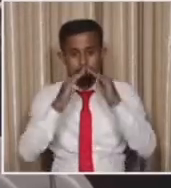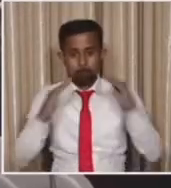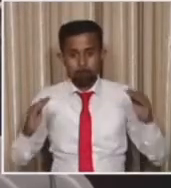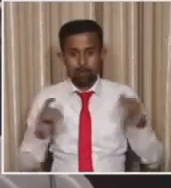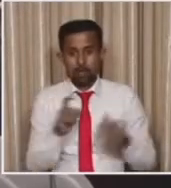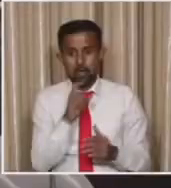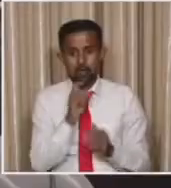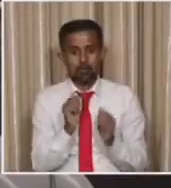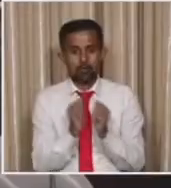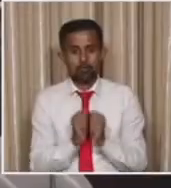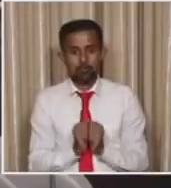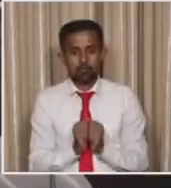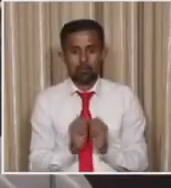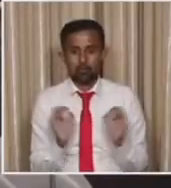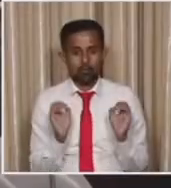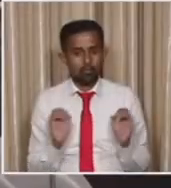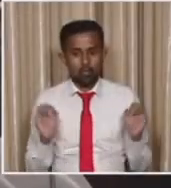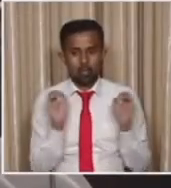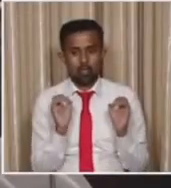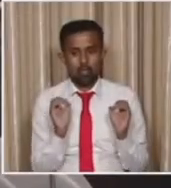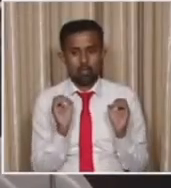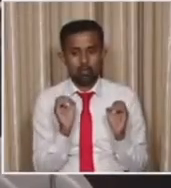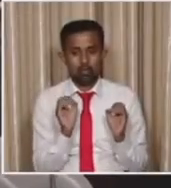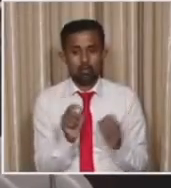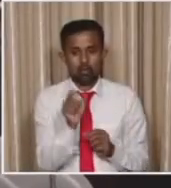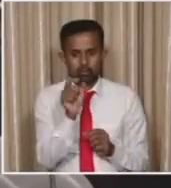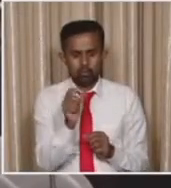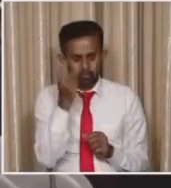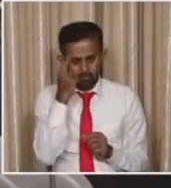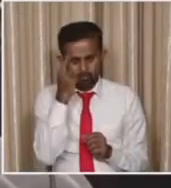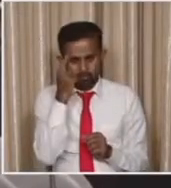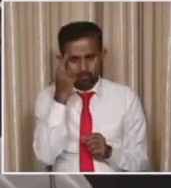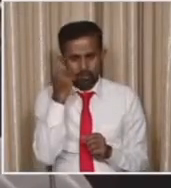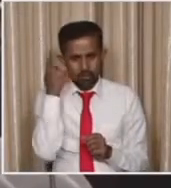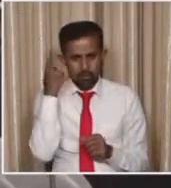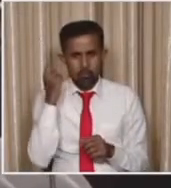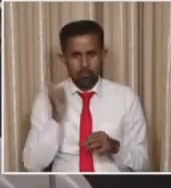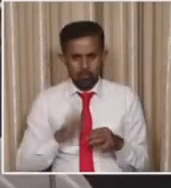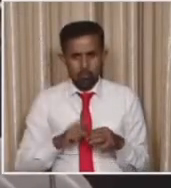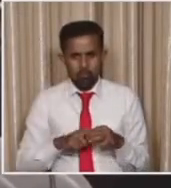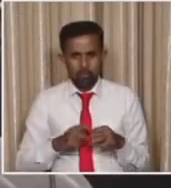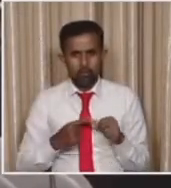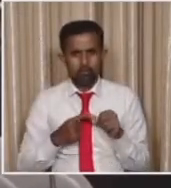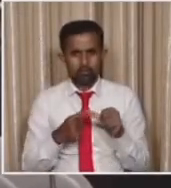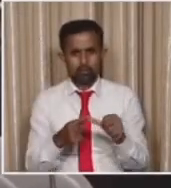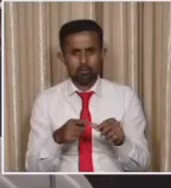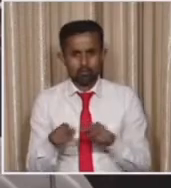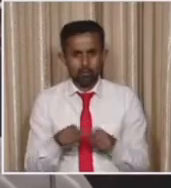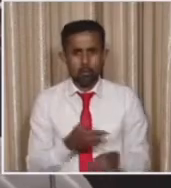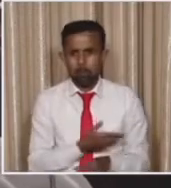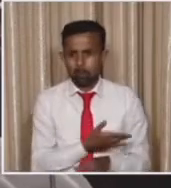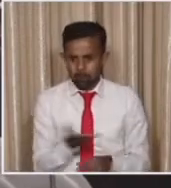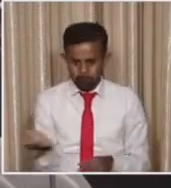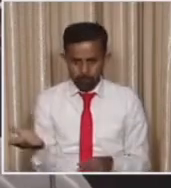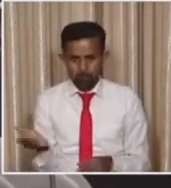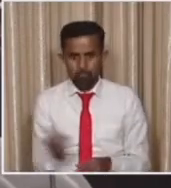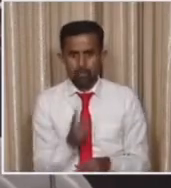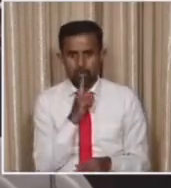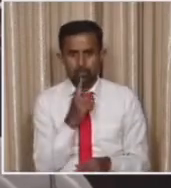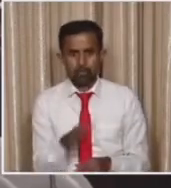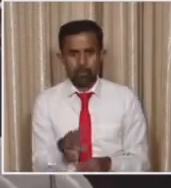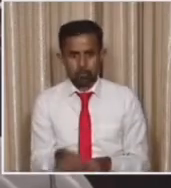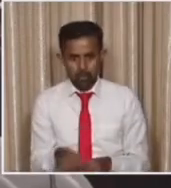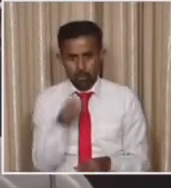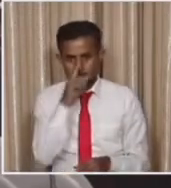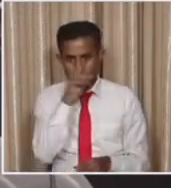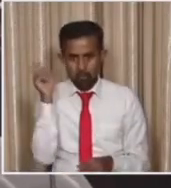nadu katayuttak ætte naha e wagema obathuma mata matakai eda e prashneyakata Pilitura kaitan me parlimentu di prakasa kara me mase